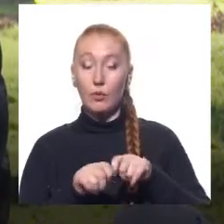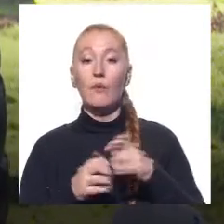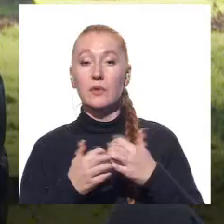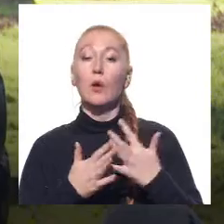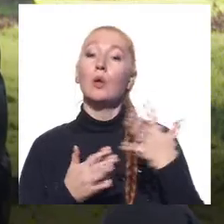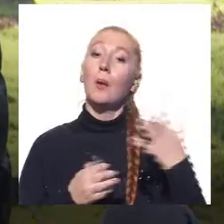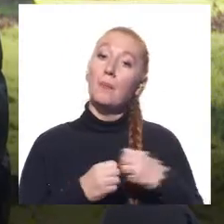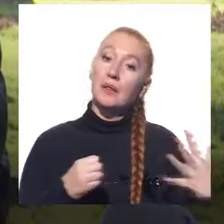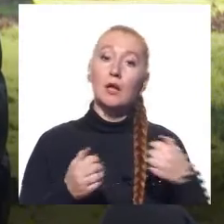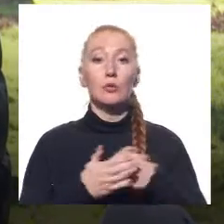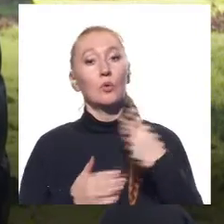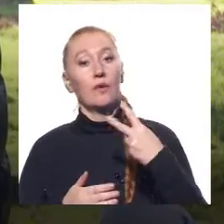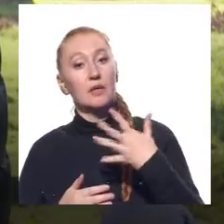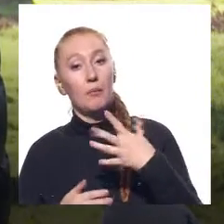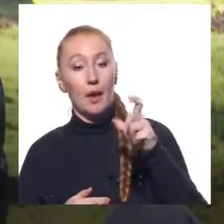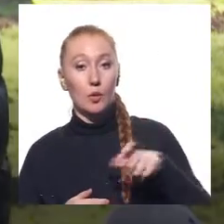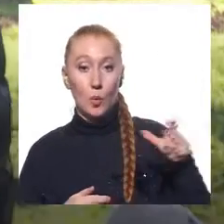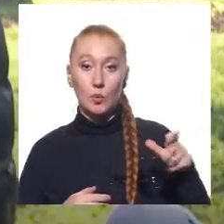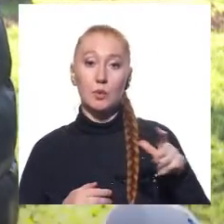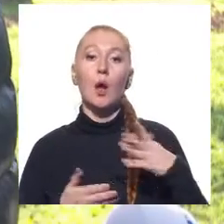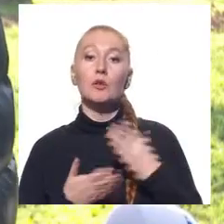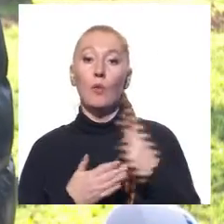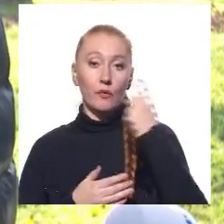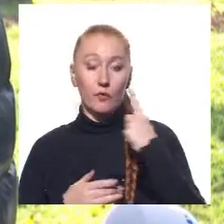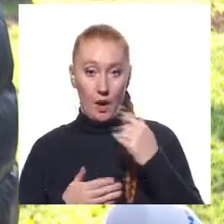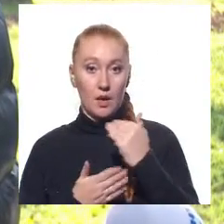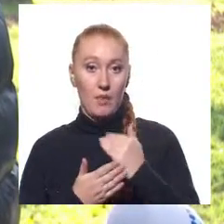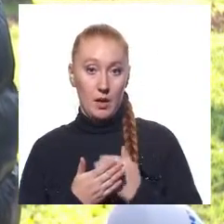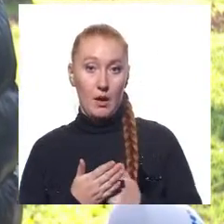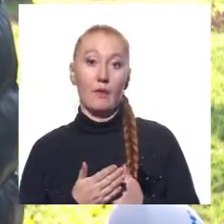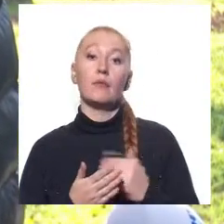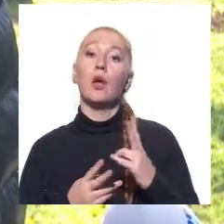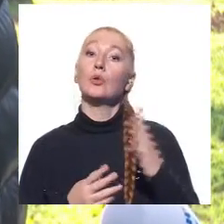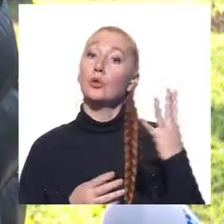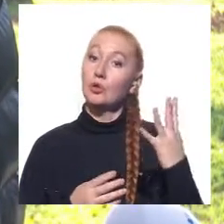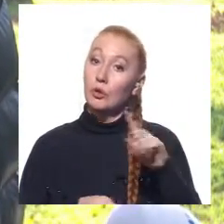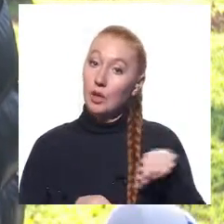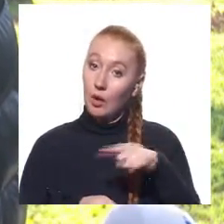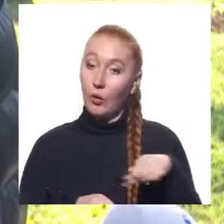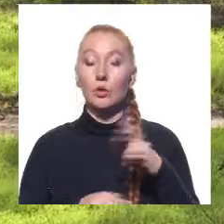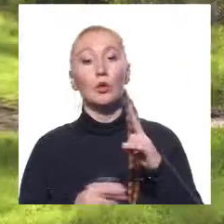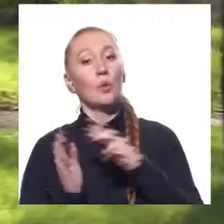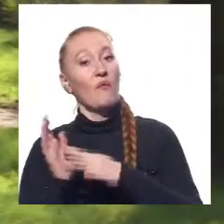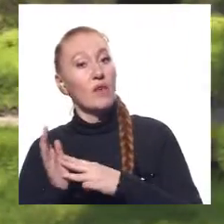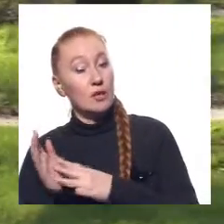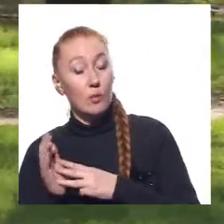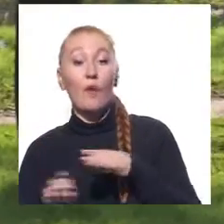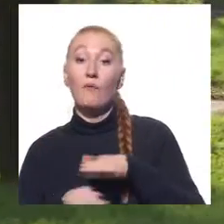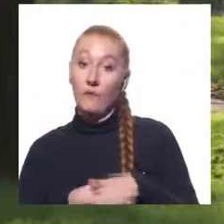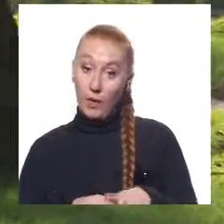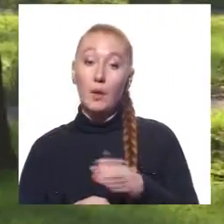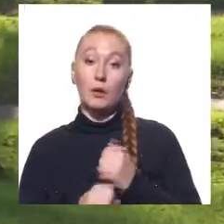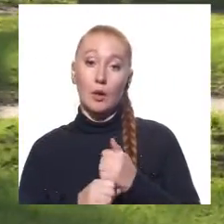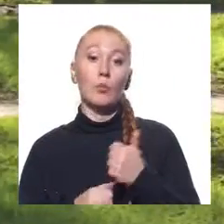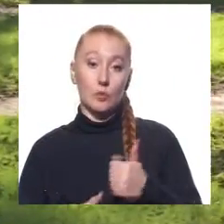працює від 15 до 25 людей за своїм індивідуальним графіком. Хтось 4 години, хтось 8. Виповнюють свою роботу